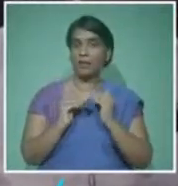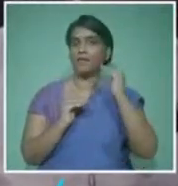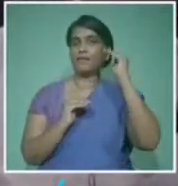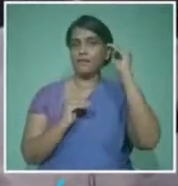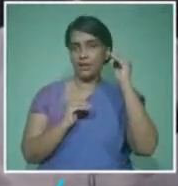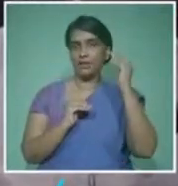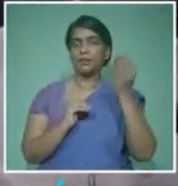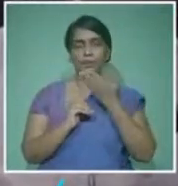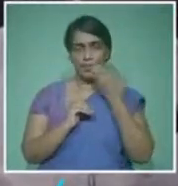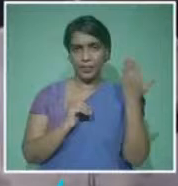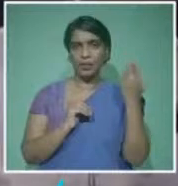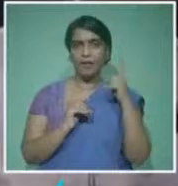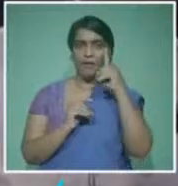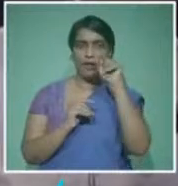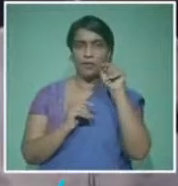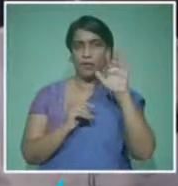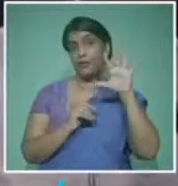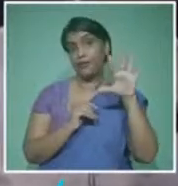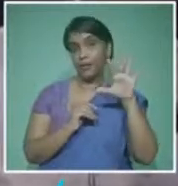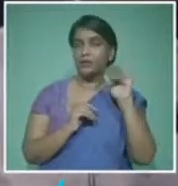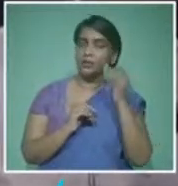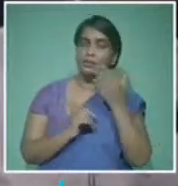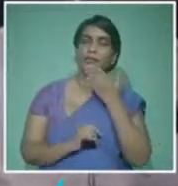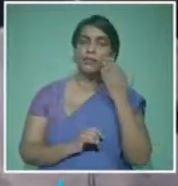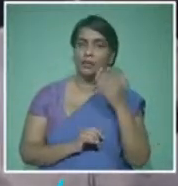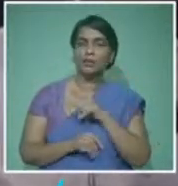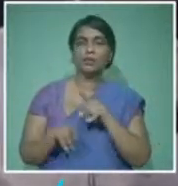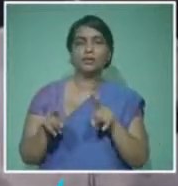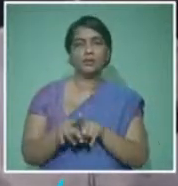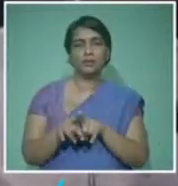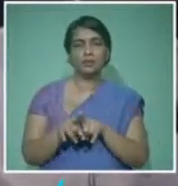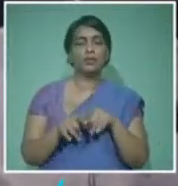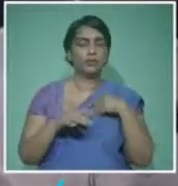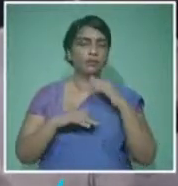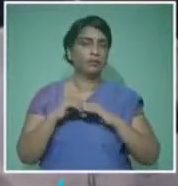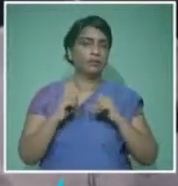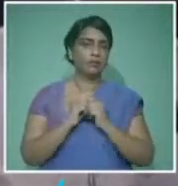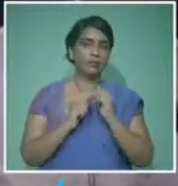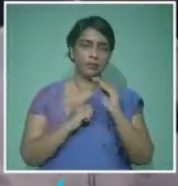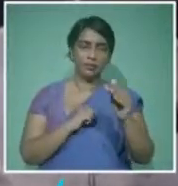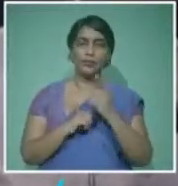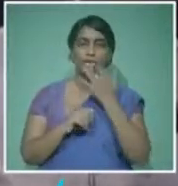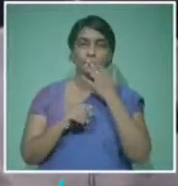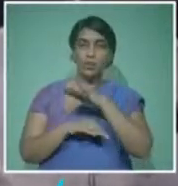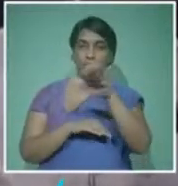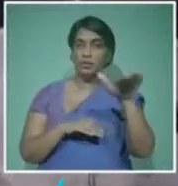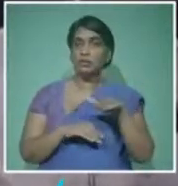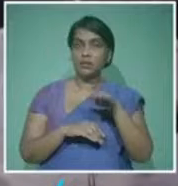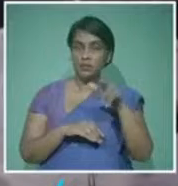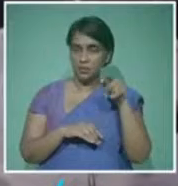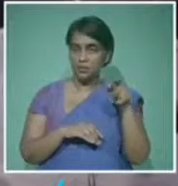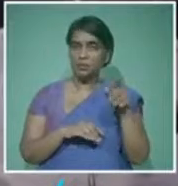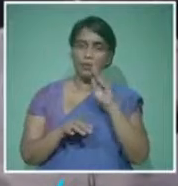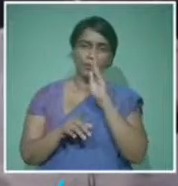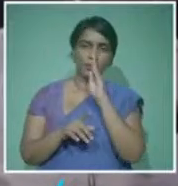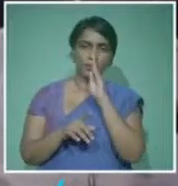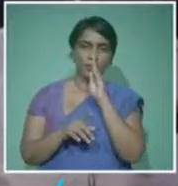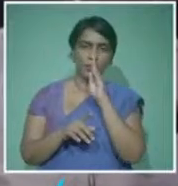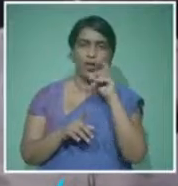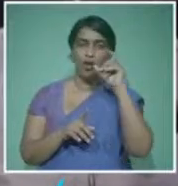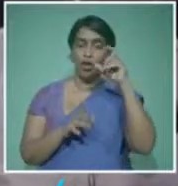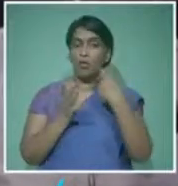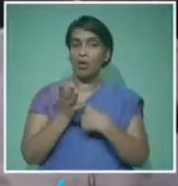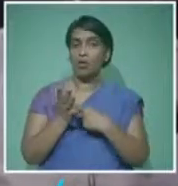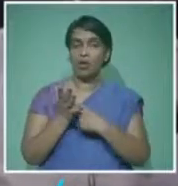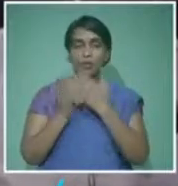දැන්. මේක 1.5 වෙන්නත් පුළුවන්. ඉතින් ඒකට අපි වැඩපිළිවෙලක් යොදනවා පාසල් ප්‍රජාව. ඉතින් අපි ගත්තොත් කොළඹ